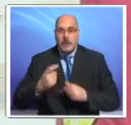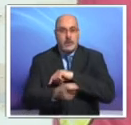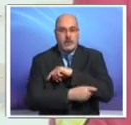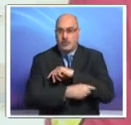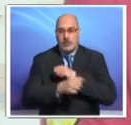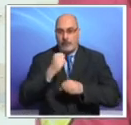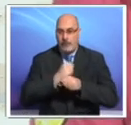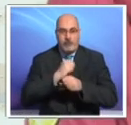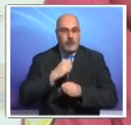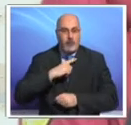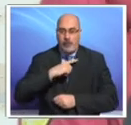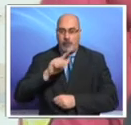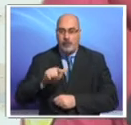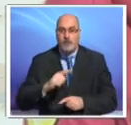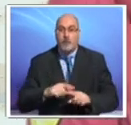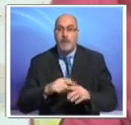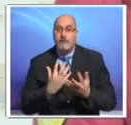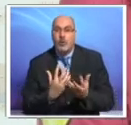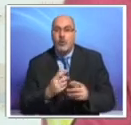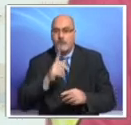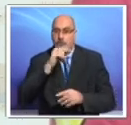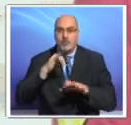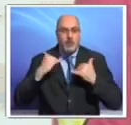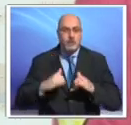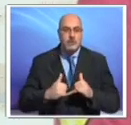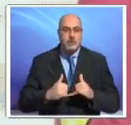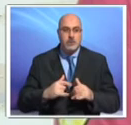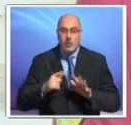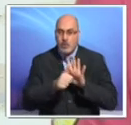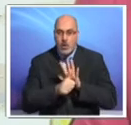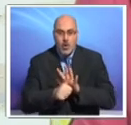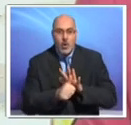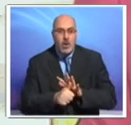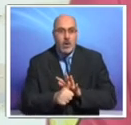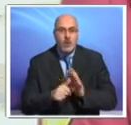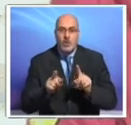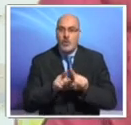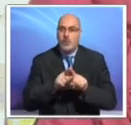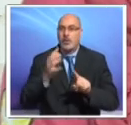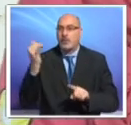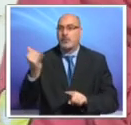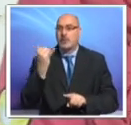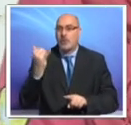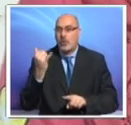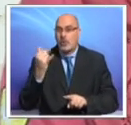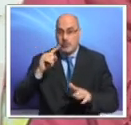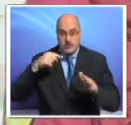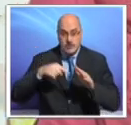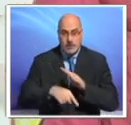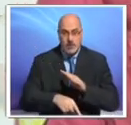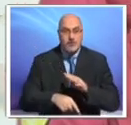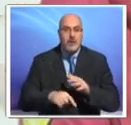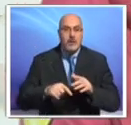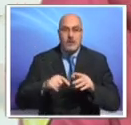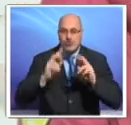النفط. أنا أمنية تاعي المرأة الجزائرية كان لها الجرأة وجاءت لمجال النفط ومجال الحفر البترولي ومجال صيانة